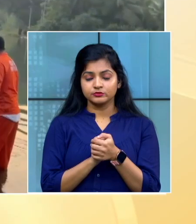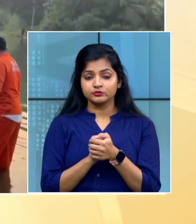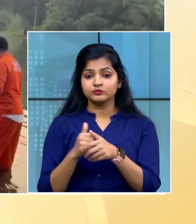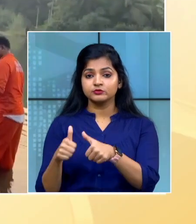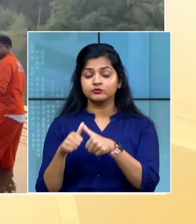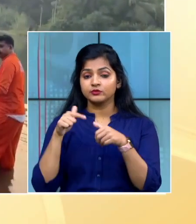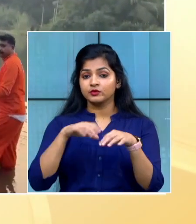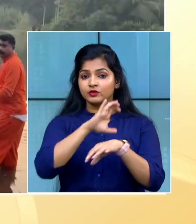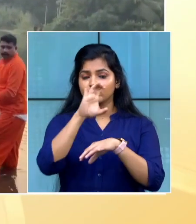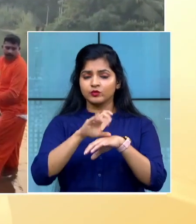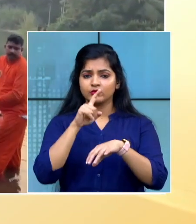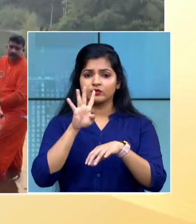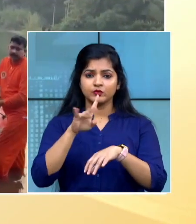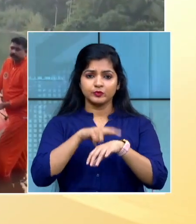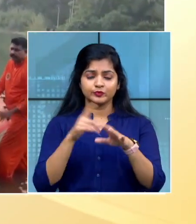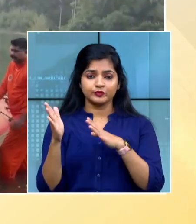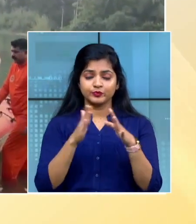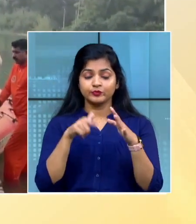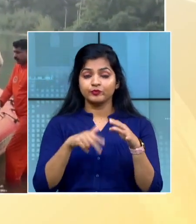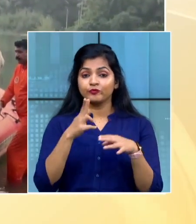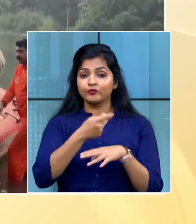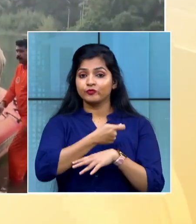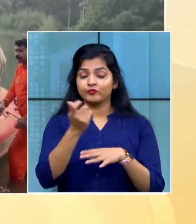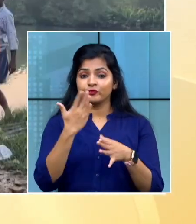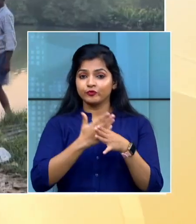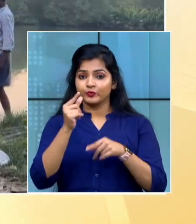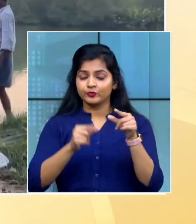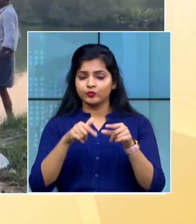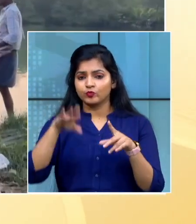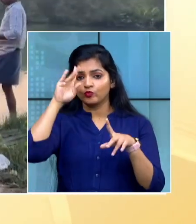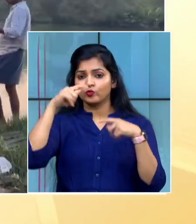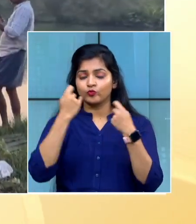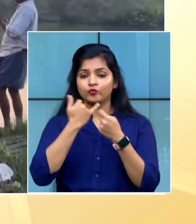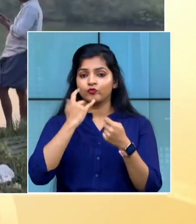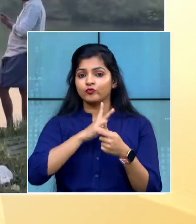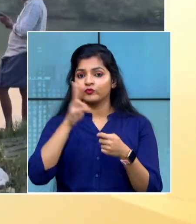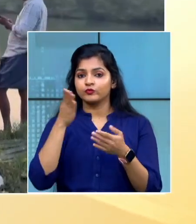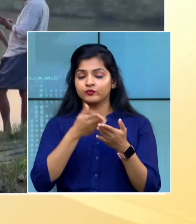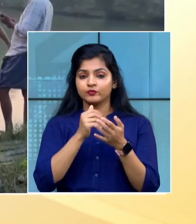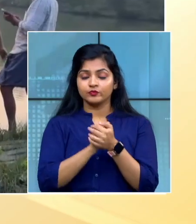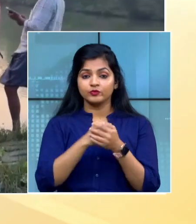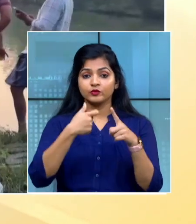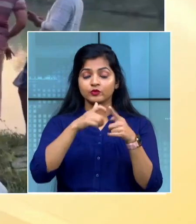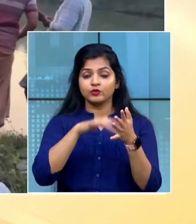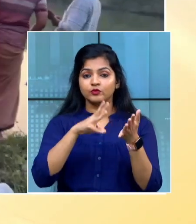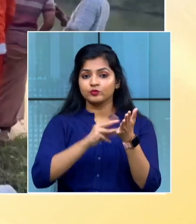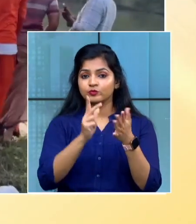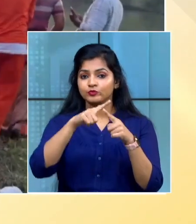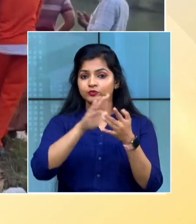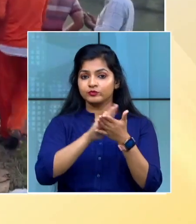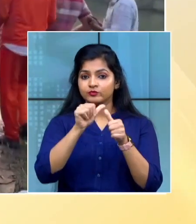TK, ഇന്ന് വൈകിട്ട് 4 മണിയോടെയാണ് അവിടെ മീൻ പിടിക്കുകയായിരുന്ന ആളുകൾ പോലീസിനെ ഈ വിവരം അറിയിക്കുന്നത്. കൊയിലാണ്ടി മുത്താമ്പി പുഴയിലാണ്